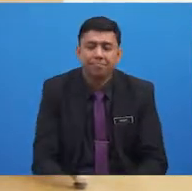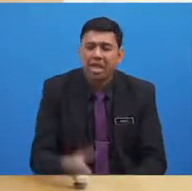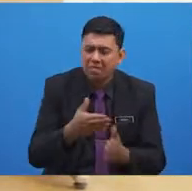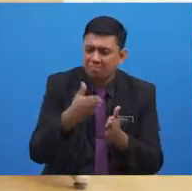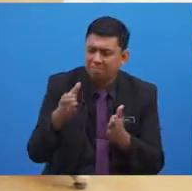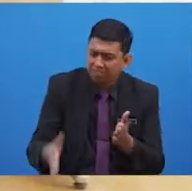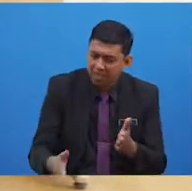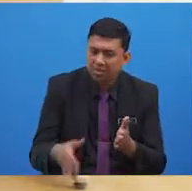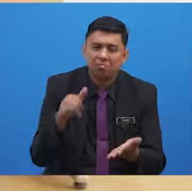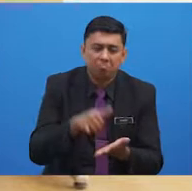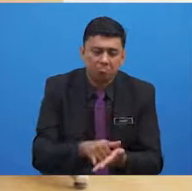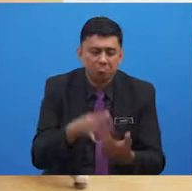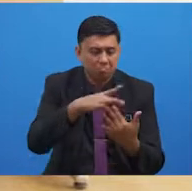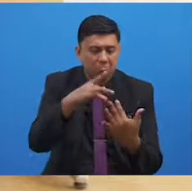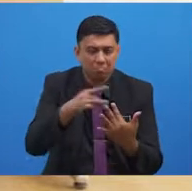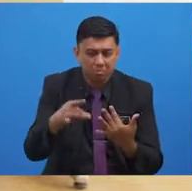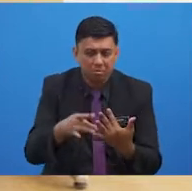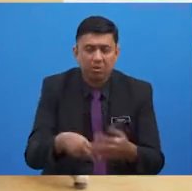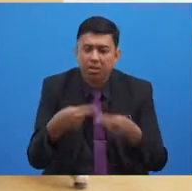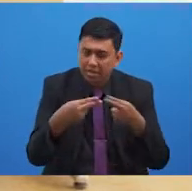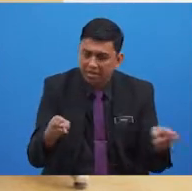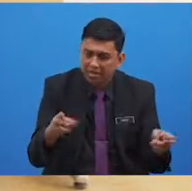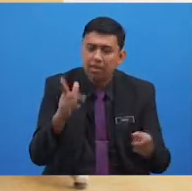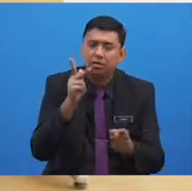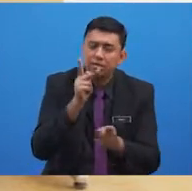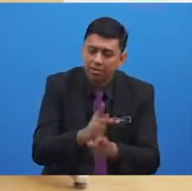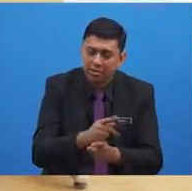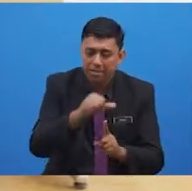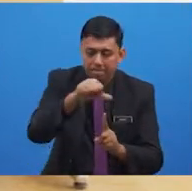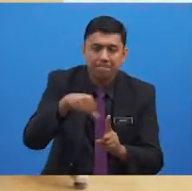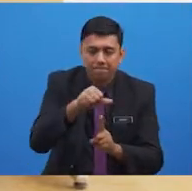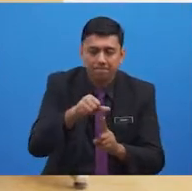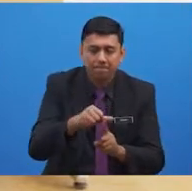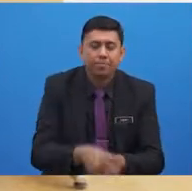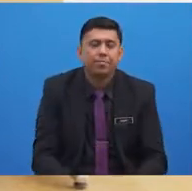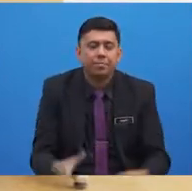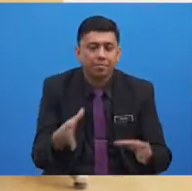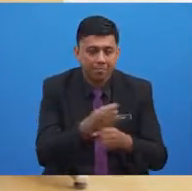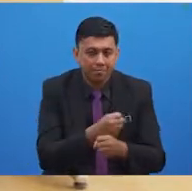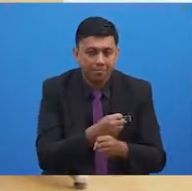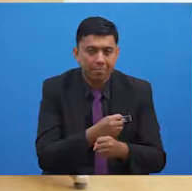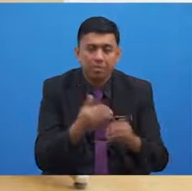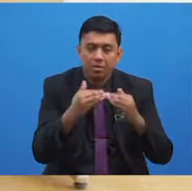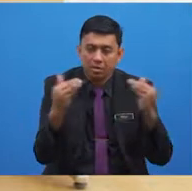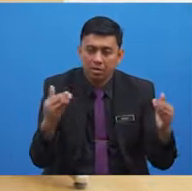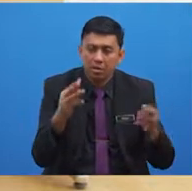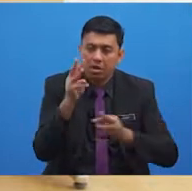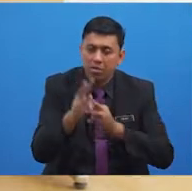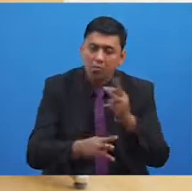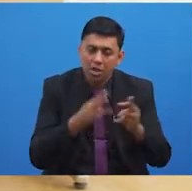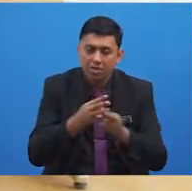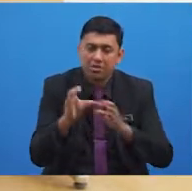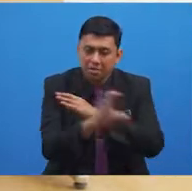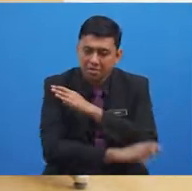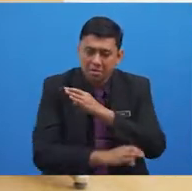itu, seseorang pemilih juga hilang kelayakan apabila memperoleh taraf warga negara